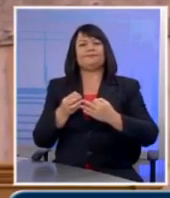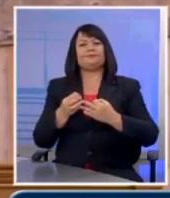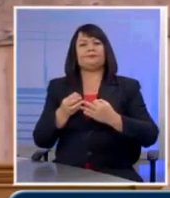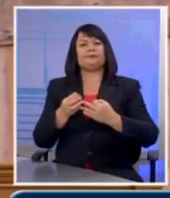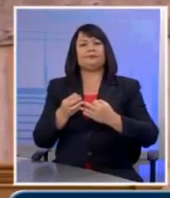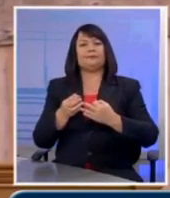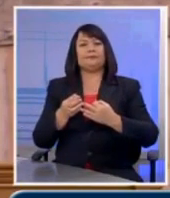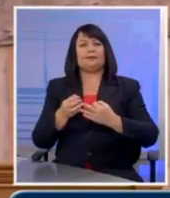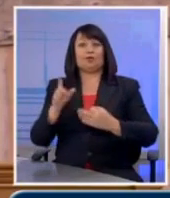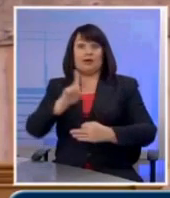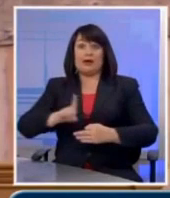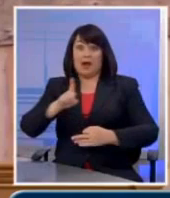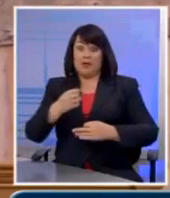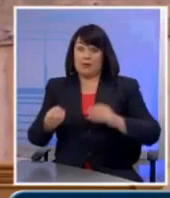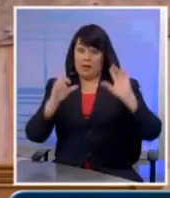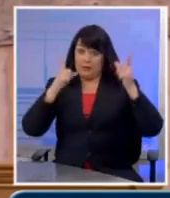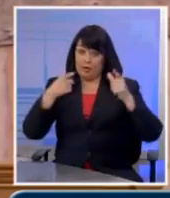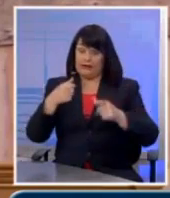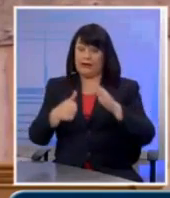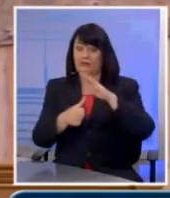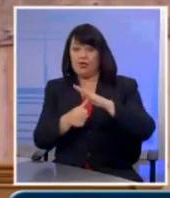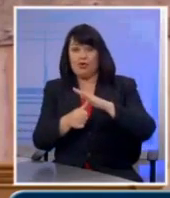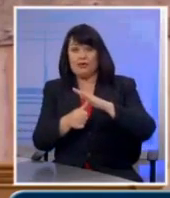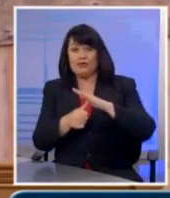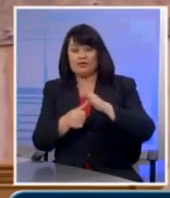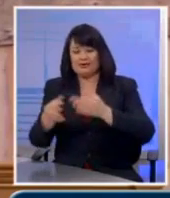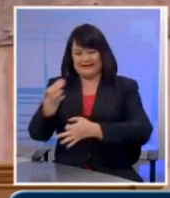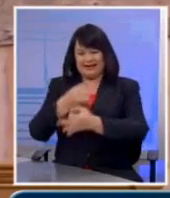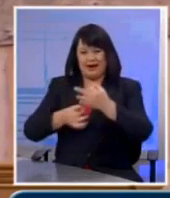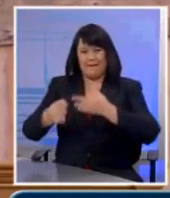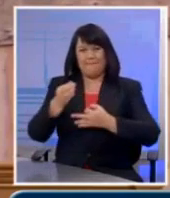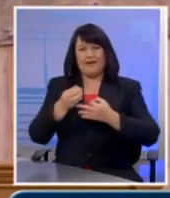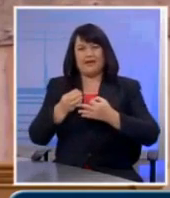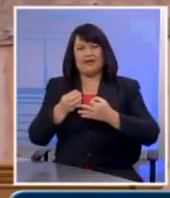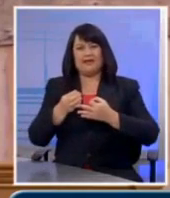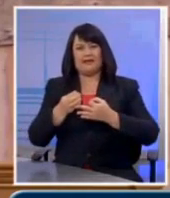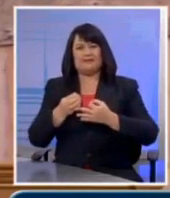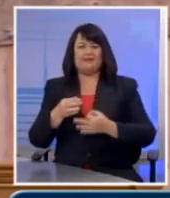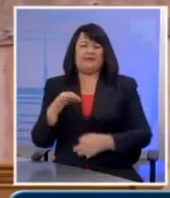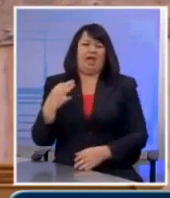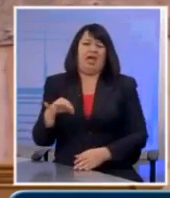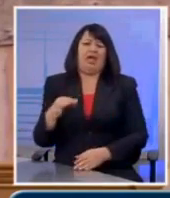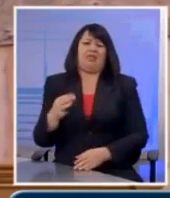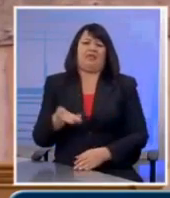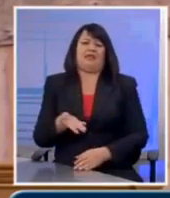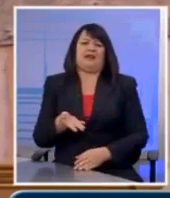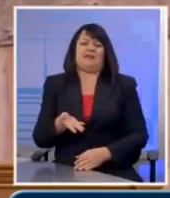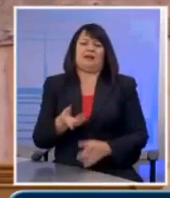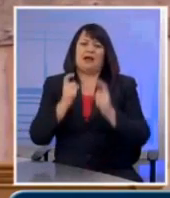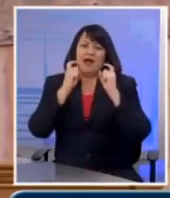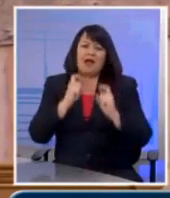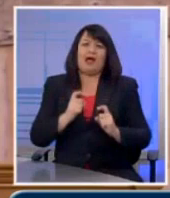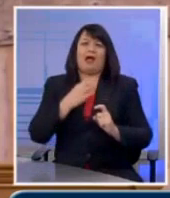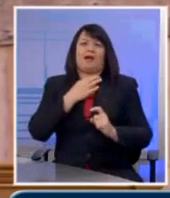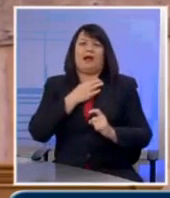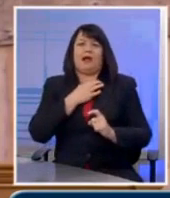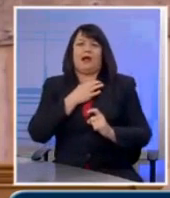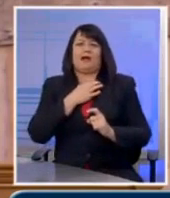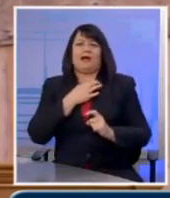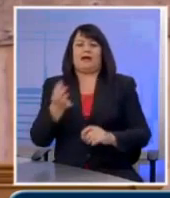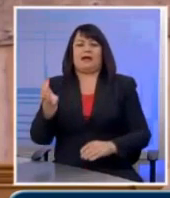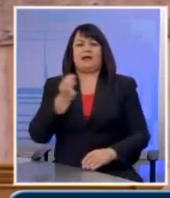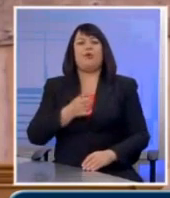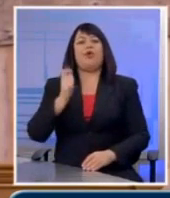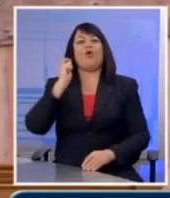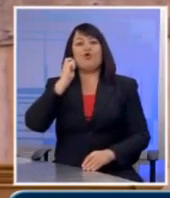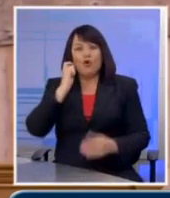επικεφαλής της αξιωματικής αντιπολίτευσης να είναι τόσο ισχνά που αναγκάστηκε να αναφέρει ονόματα